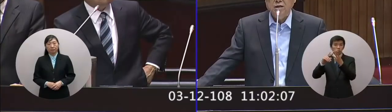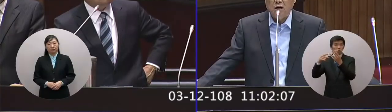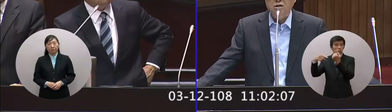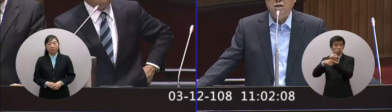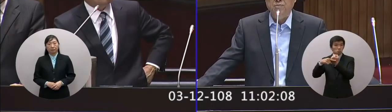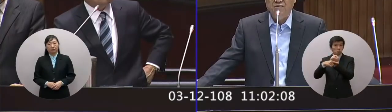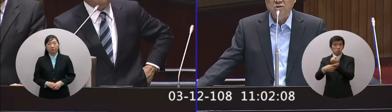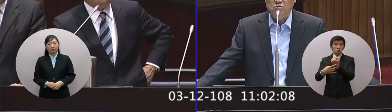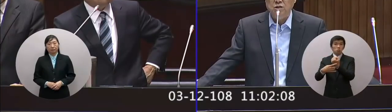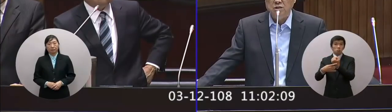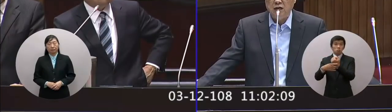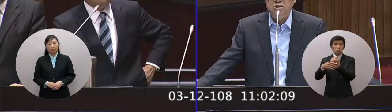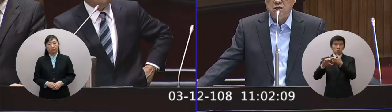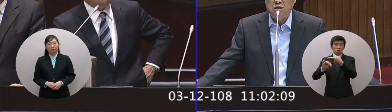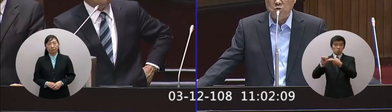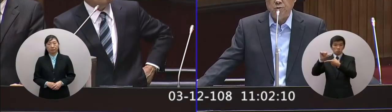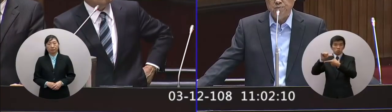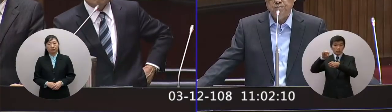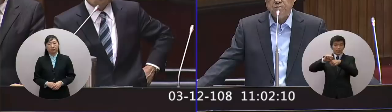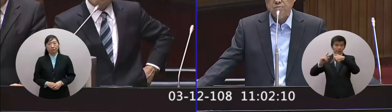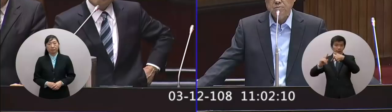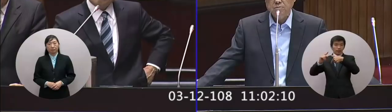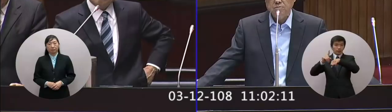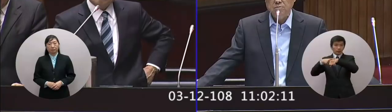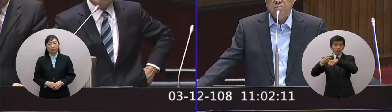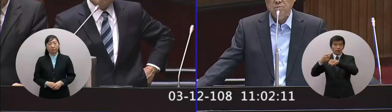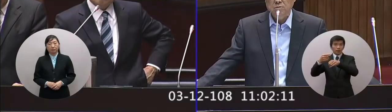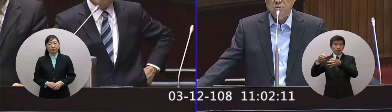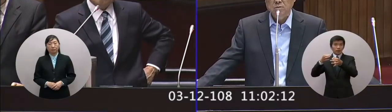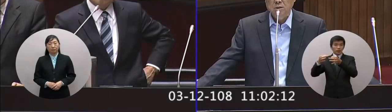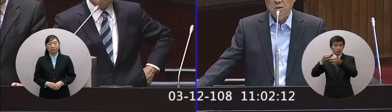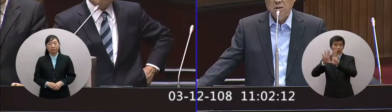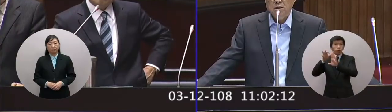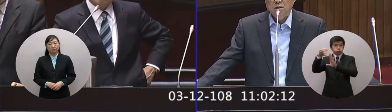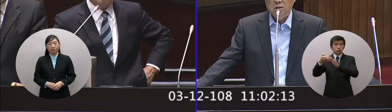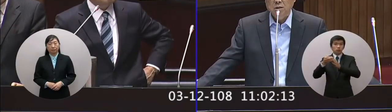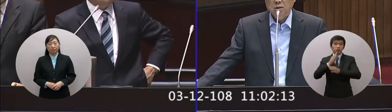分要科5%的加值型营业税。